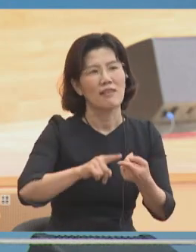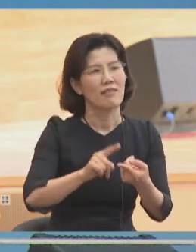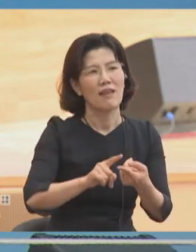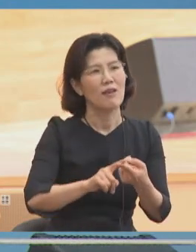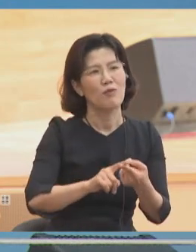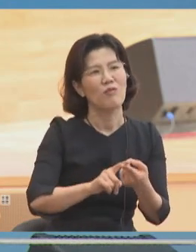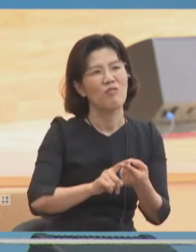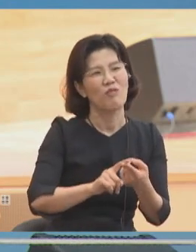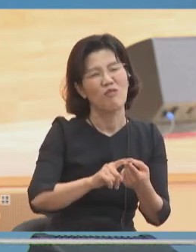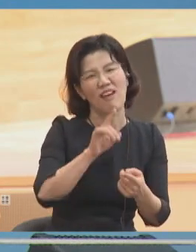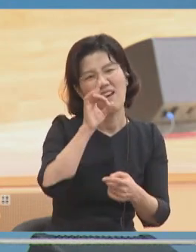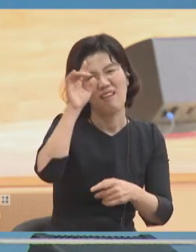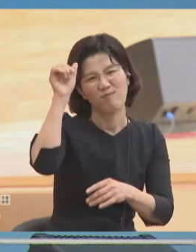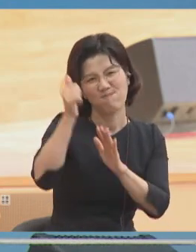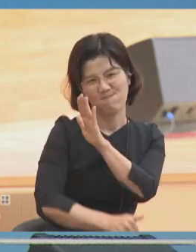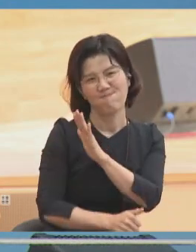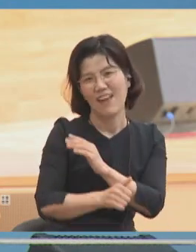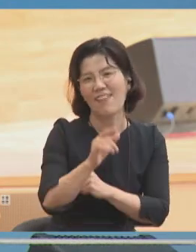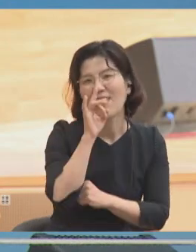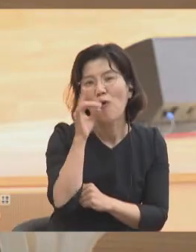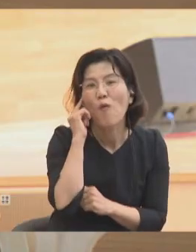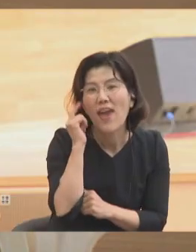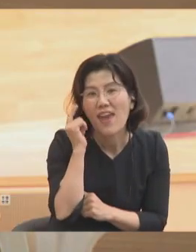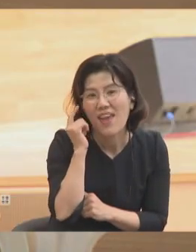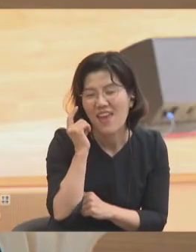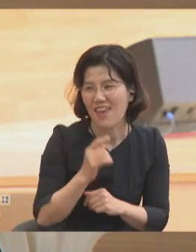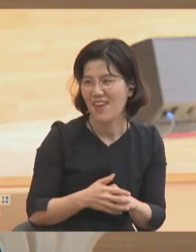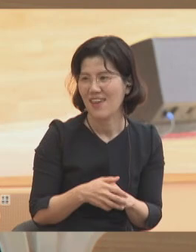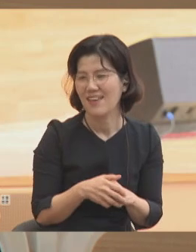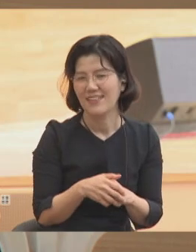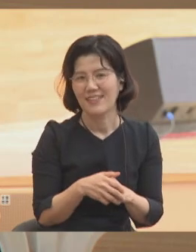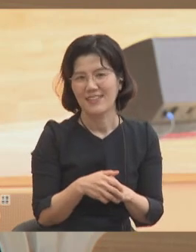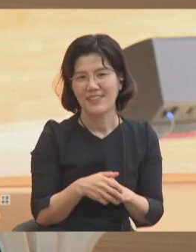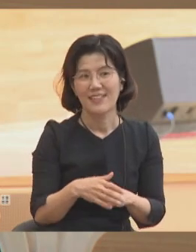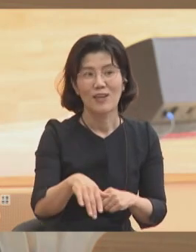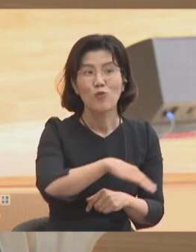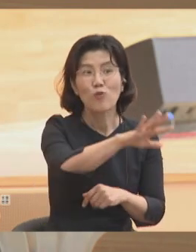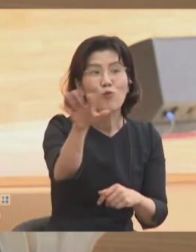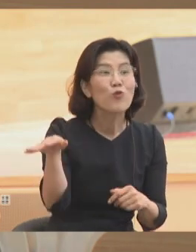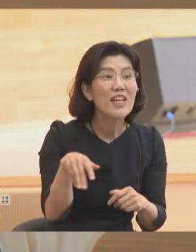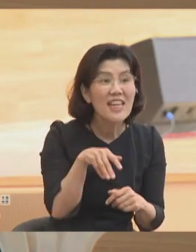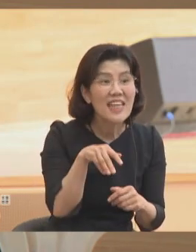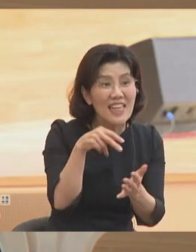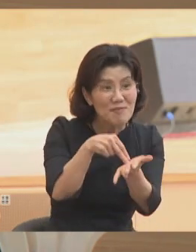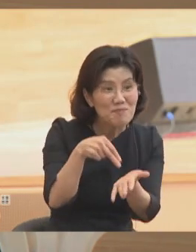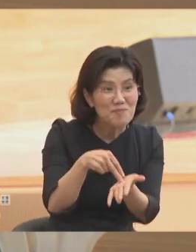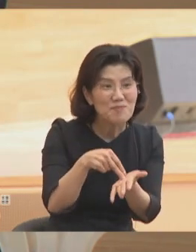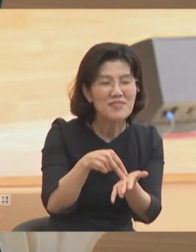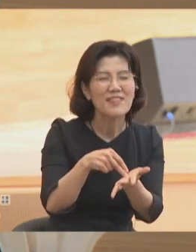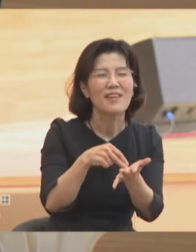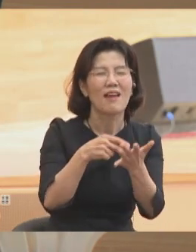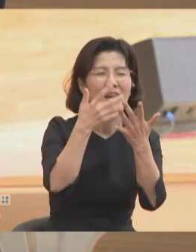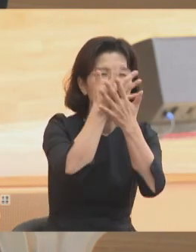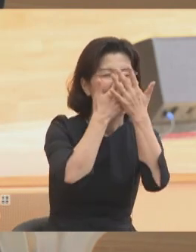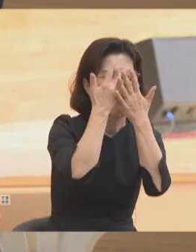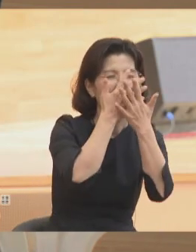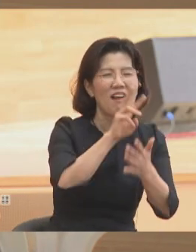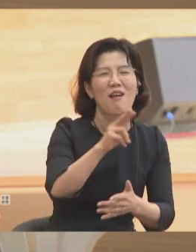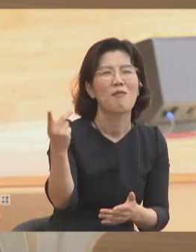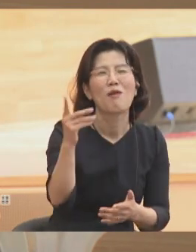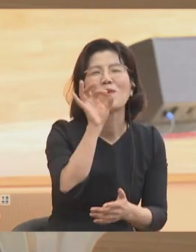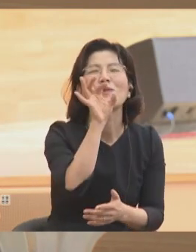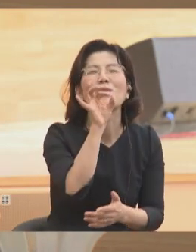흘러가지 않았습니다 왜 그럴까요 저 한번 따라가겠습니다 우리로서는 우리로서는 불확실성을 바꿀 수 없다